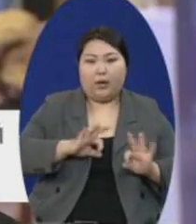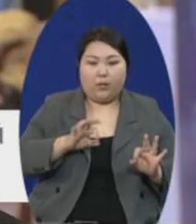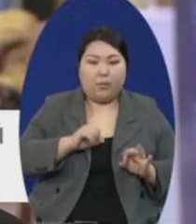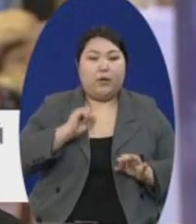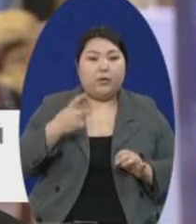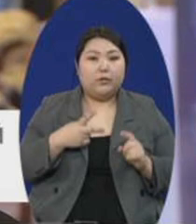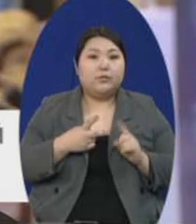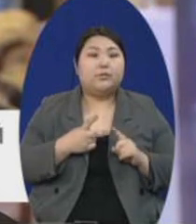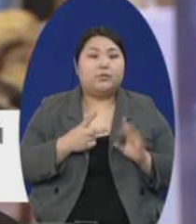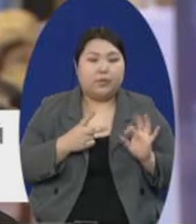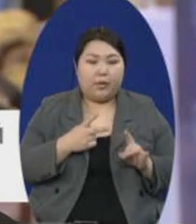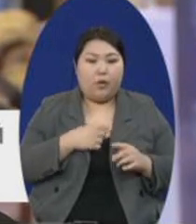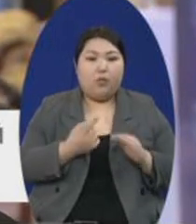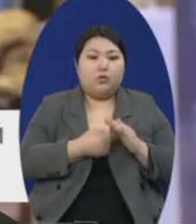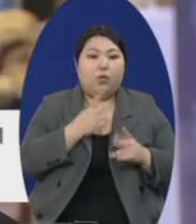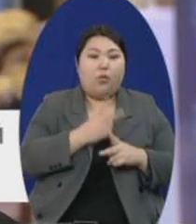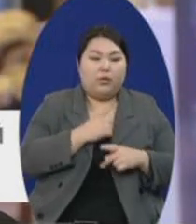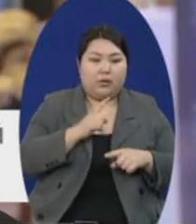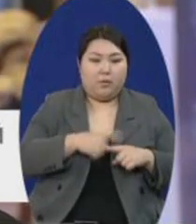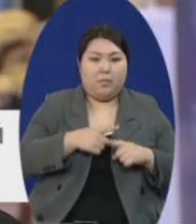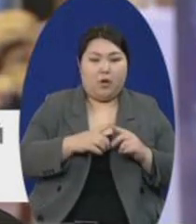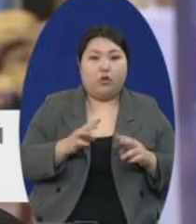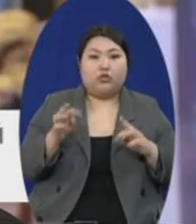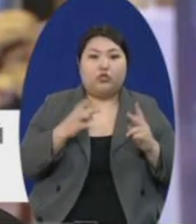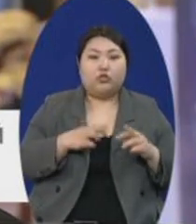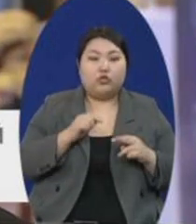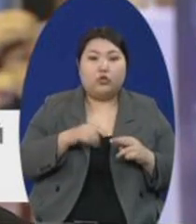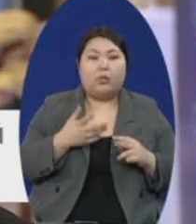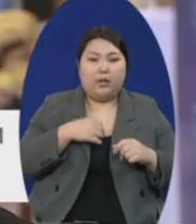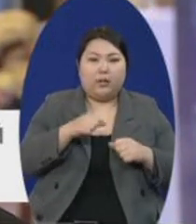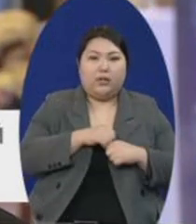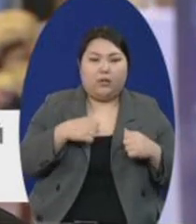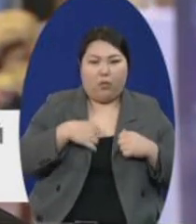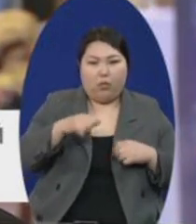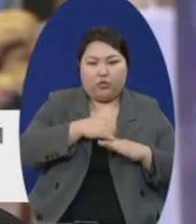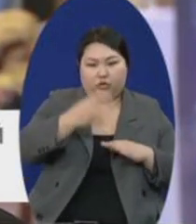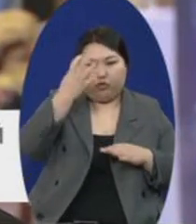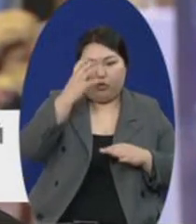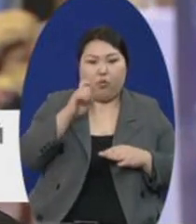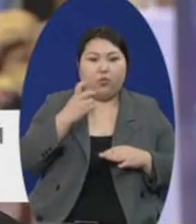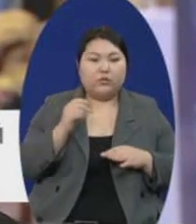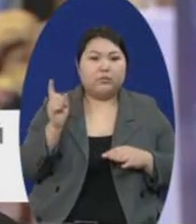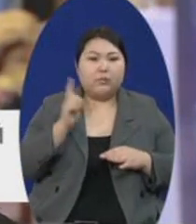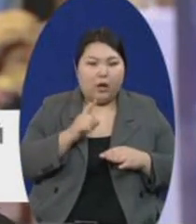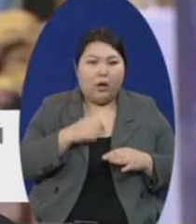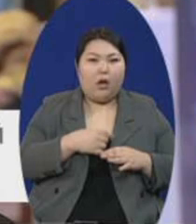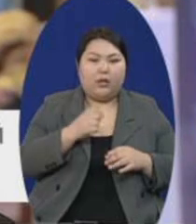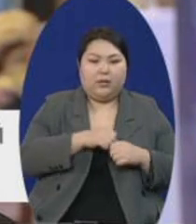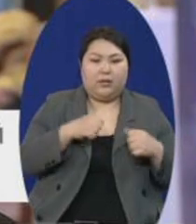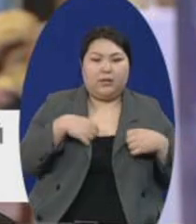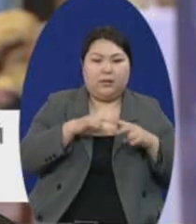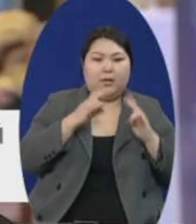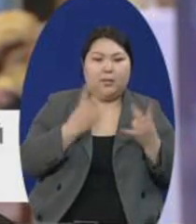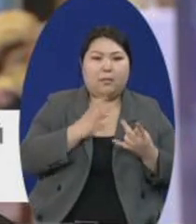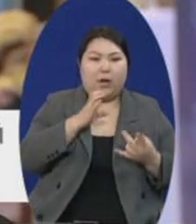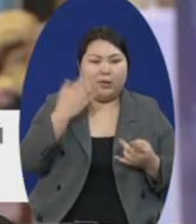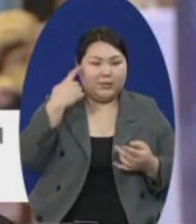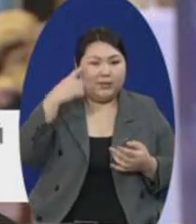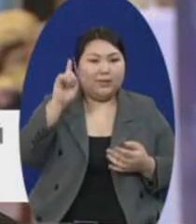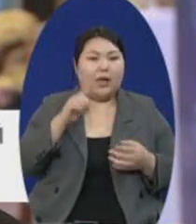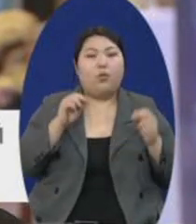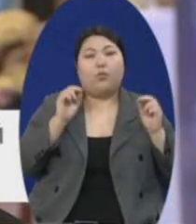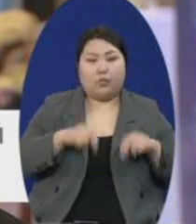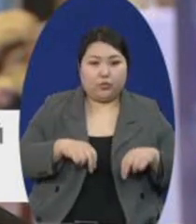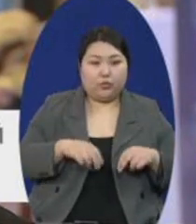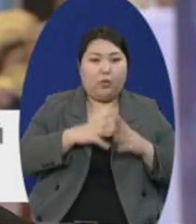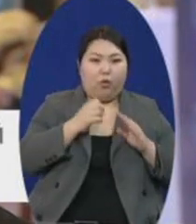Хоёрдугаартнал үндсэн хуулийн нэмэлт өөрчлөлтийг бол иргэд улс төрийн хүчнүүд оройн нийгмийн байгууллагууд санаачилж болно.